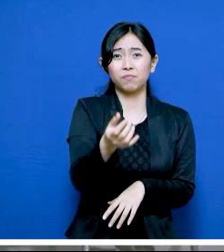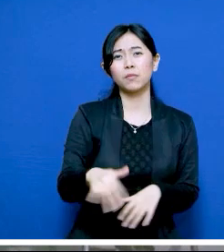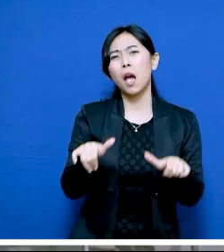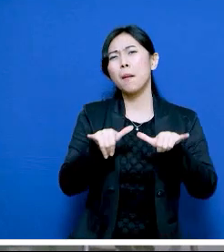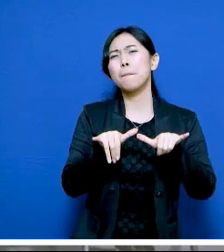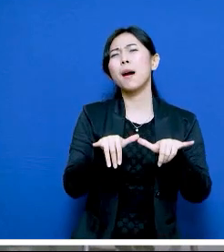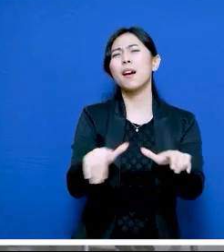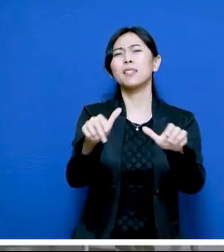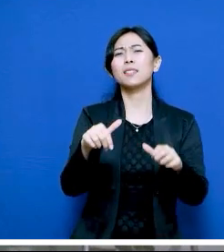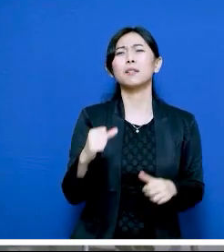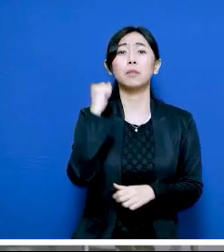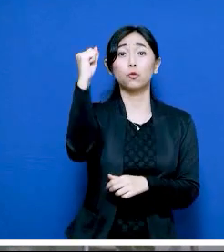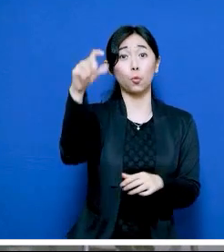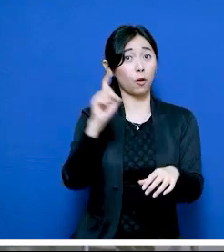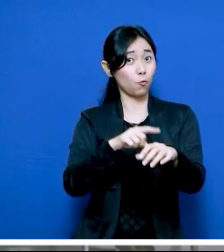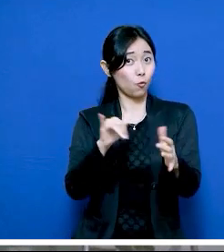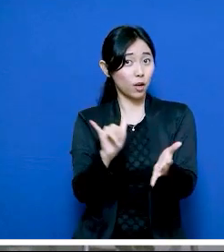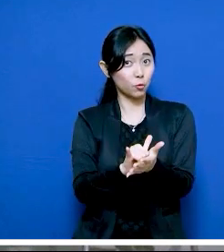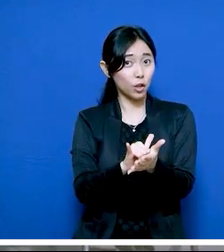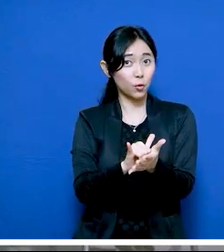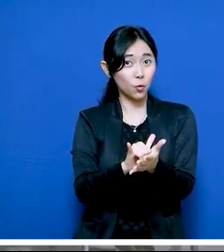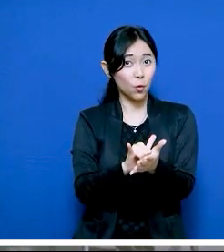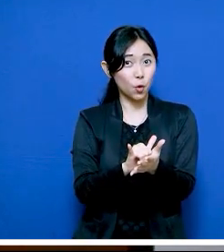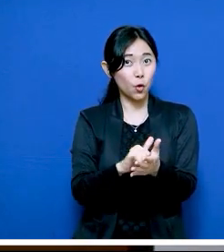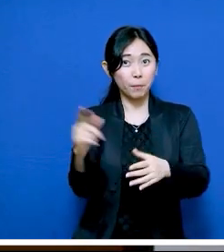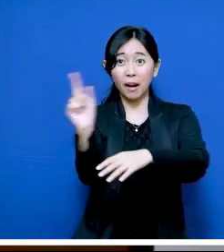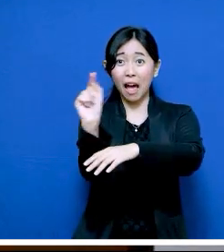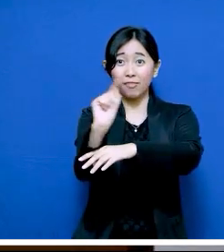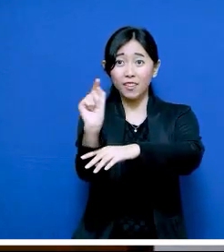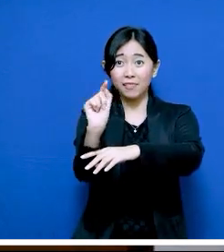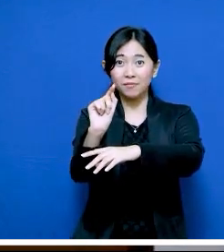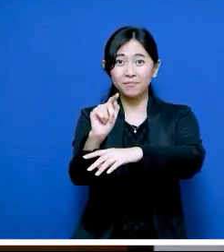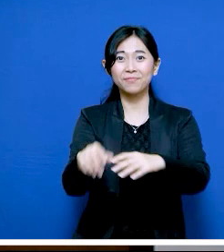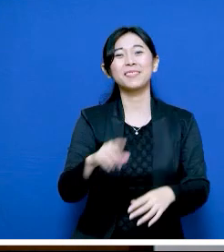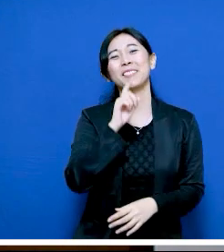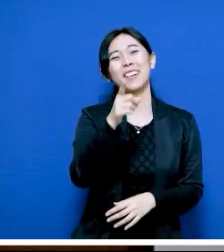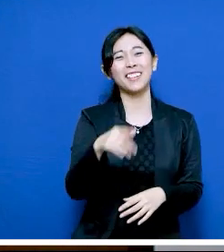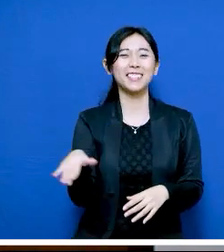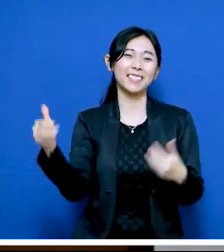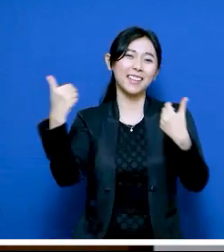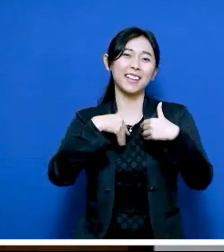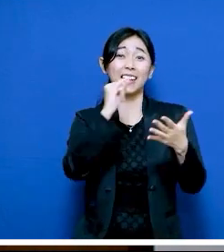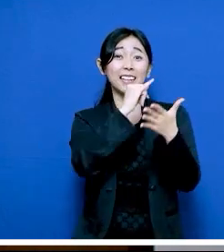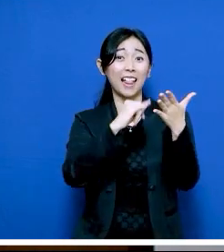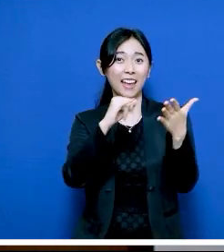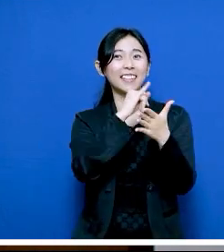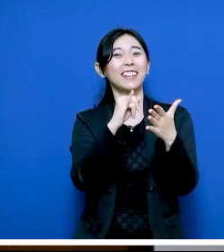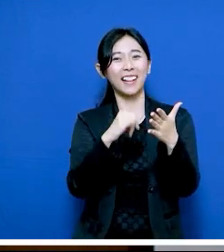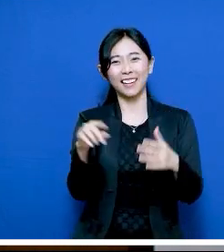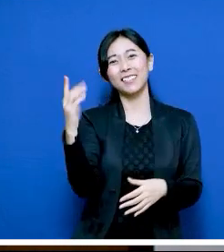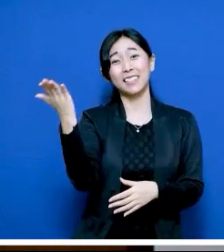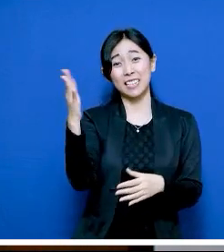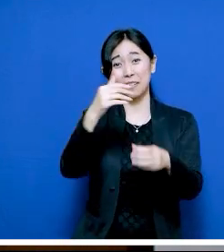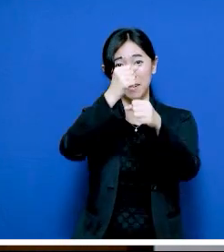terus berjuang saat itu mempertahankan latihannya, ada sebuah nilai yang